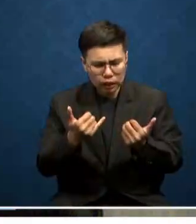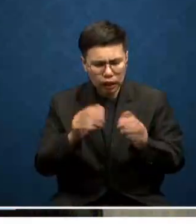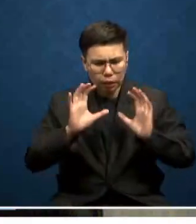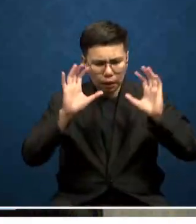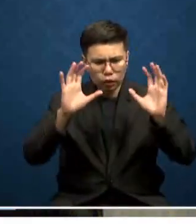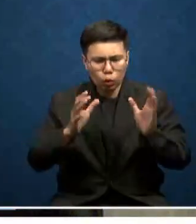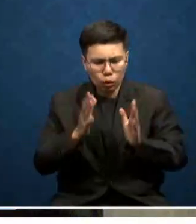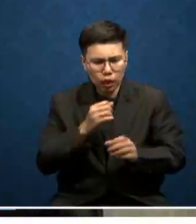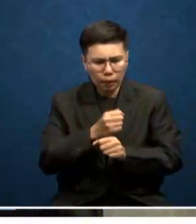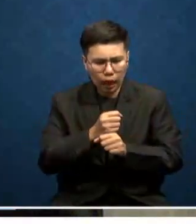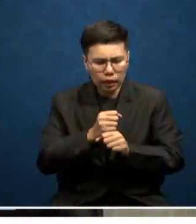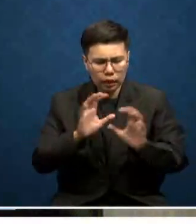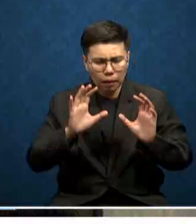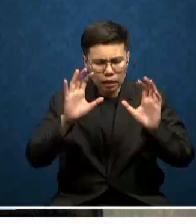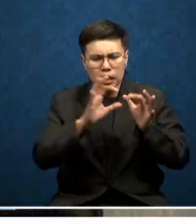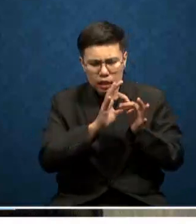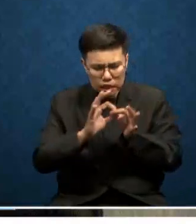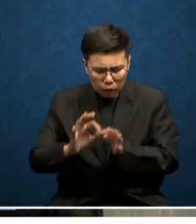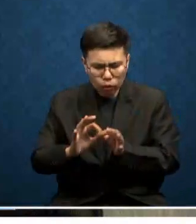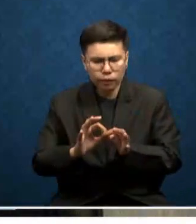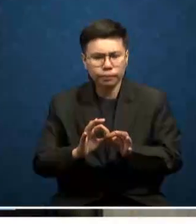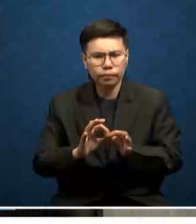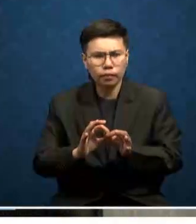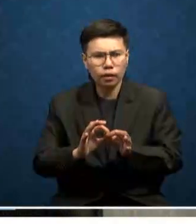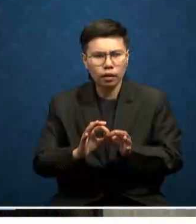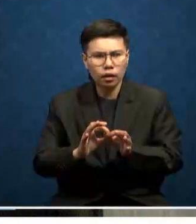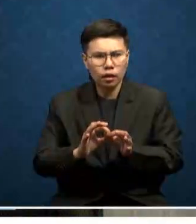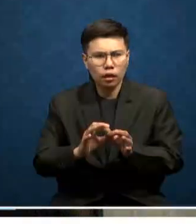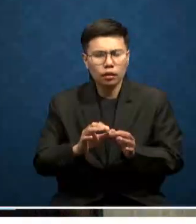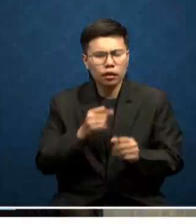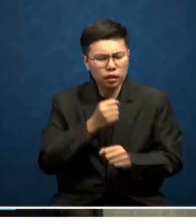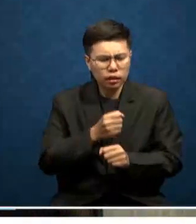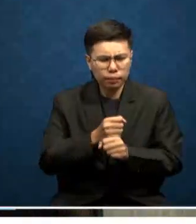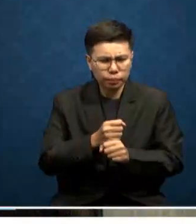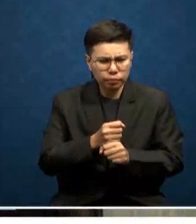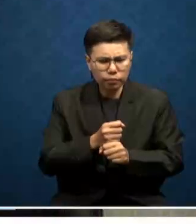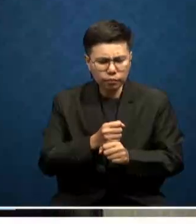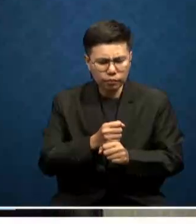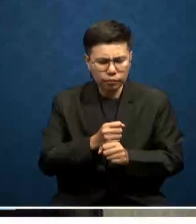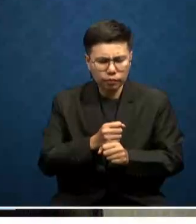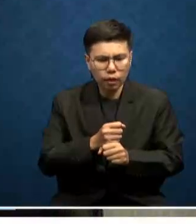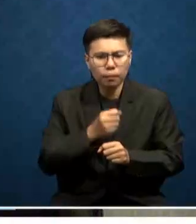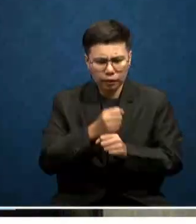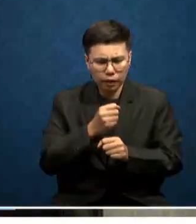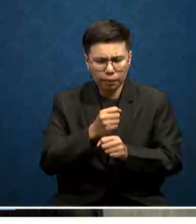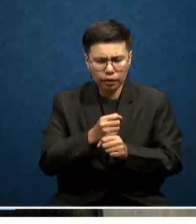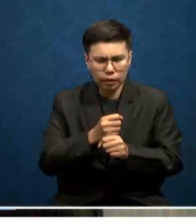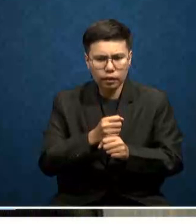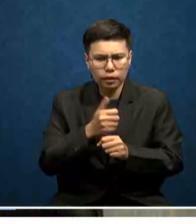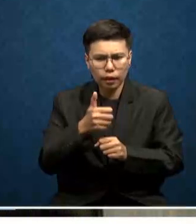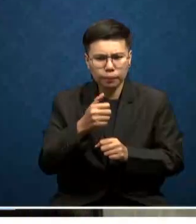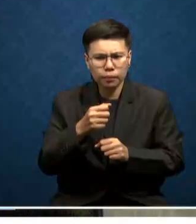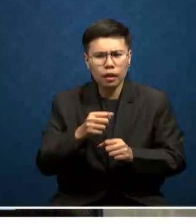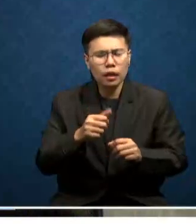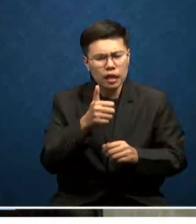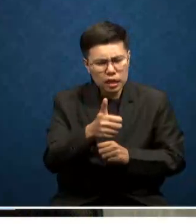าหน้าที่ของรัฐที่เกี่ยวข้องนั้นดำเนินการได้มีประสิทธิภาพมากน้อยเพียงใดเพ